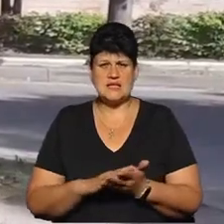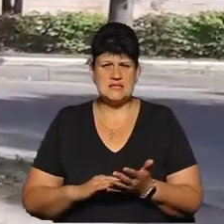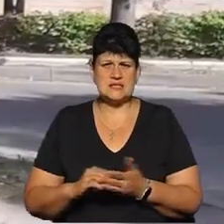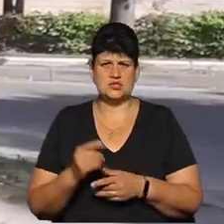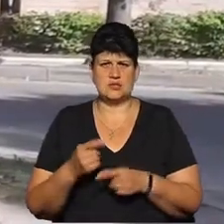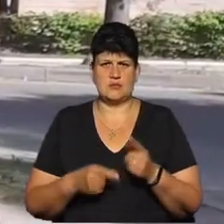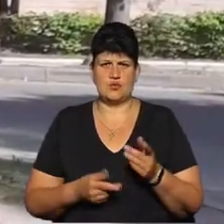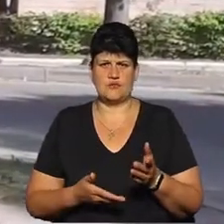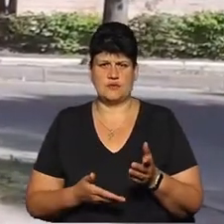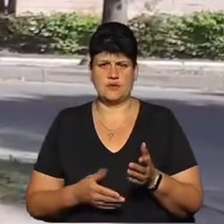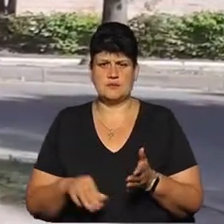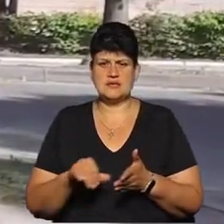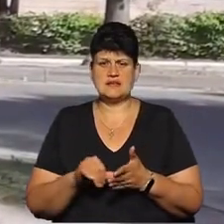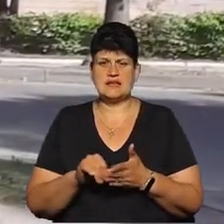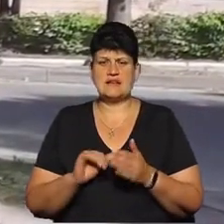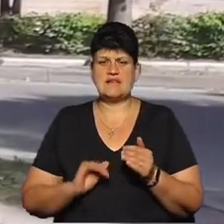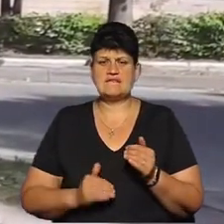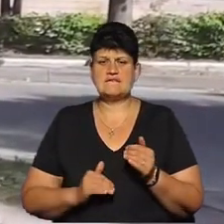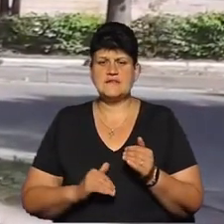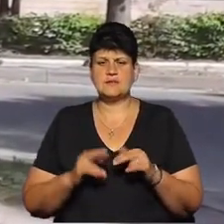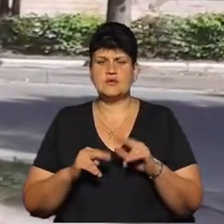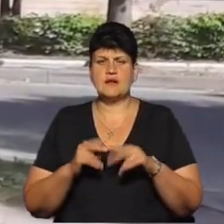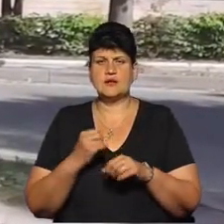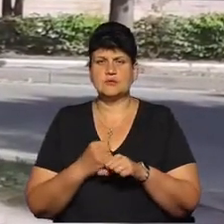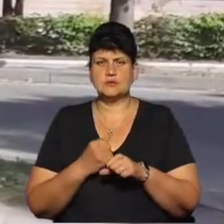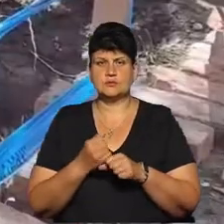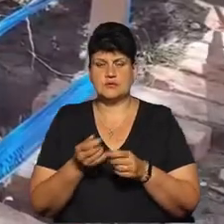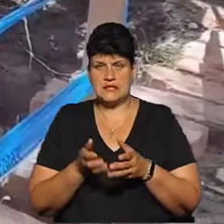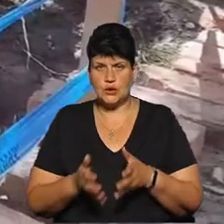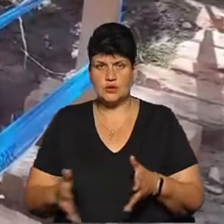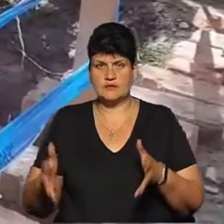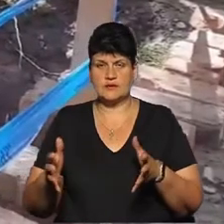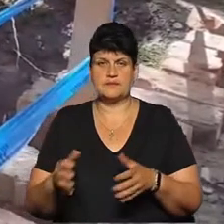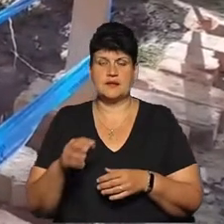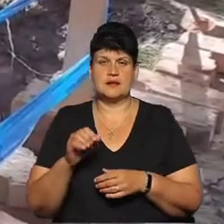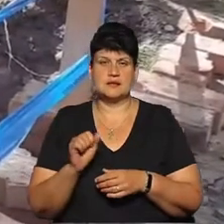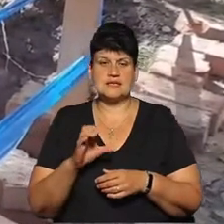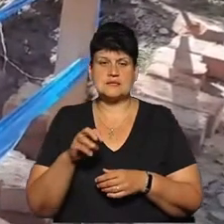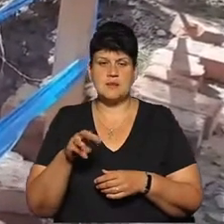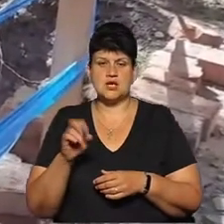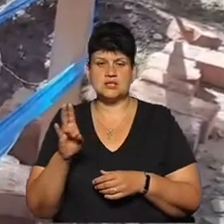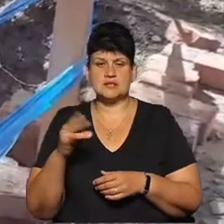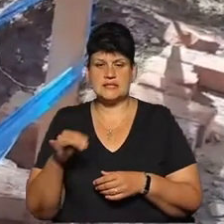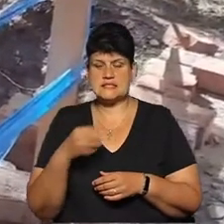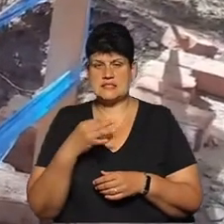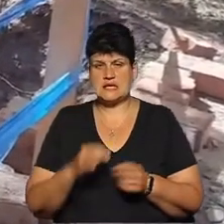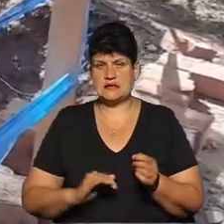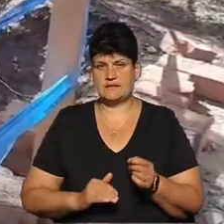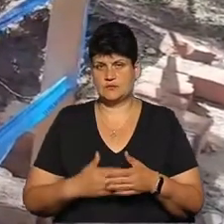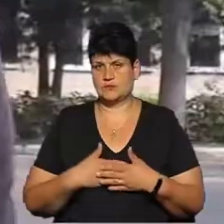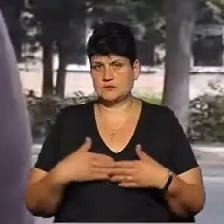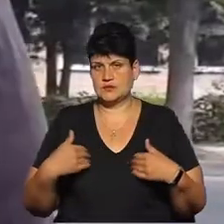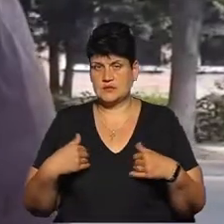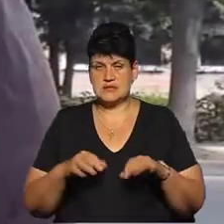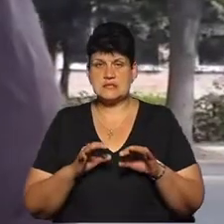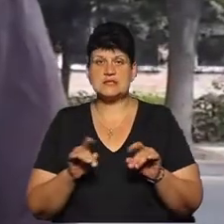Представник фірми-підрядника будівельних робіт, яка вирила котлован, Андрій Смашний, назвати фірму, яка проводить роботи, не захотів. Розповів, що роблять.